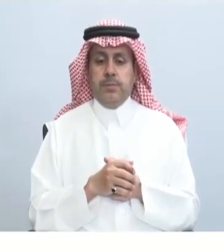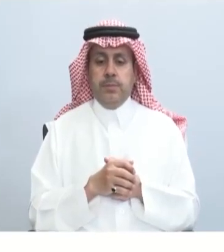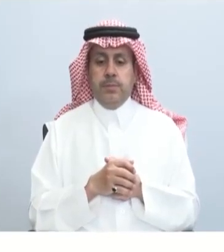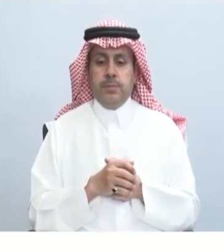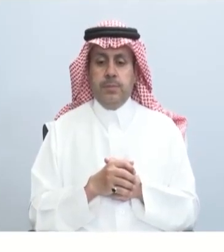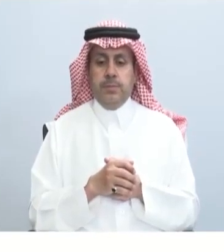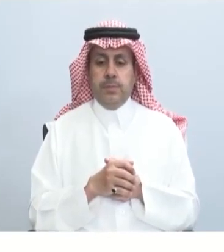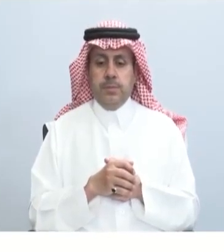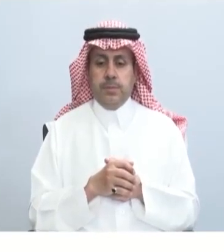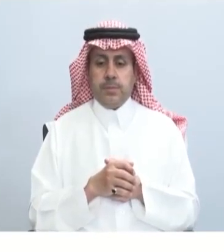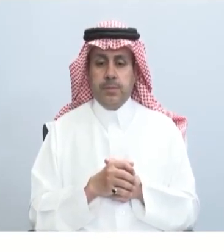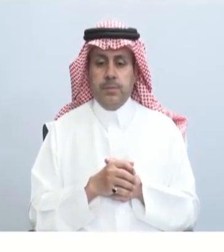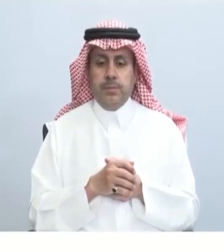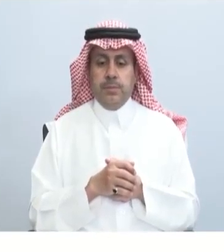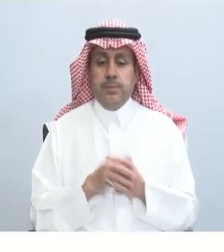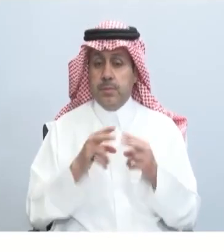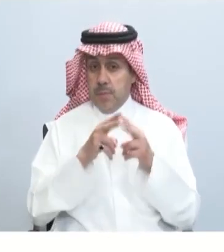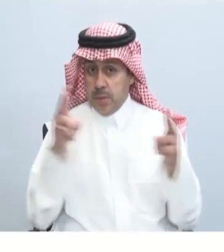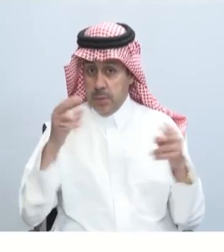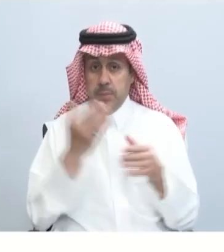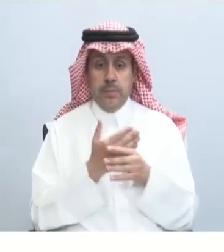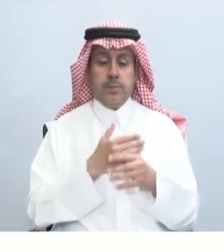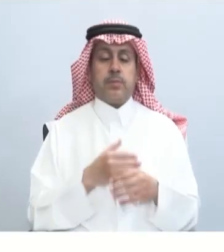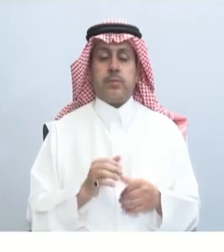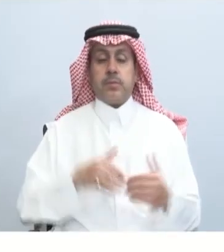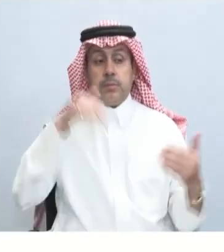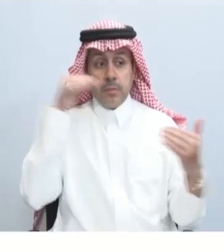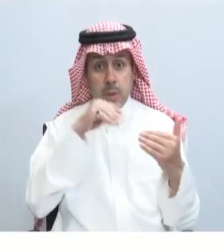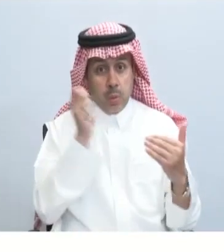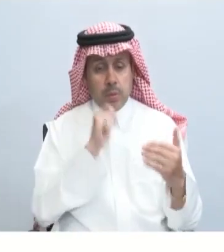احد اذا اذكر واذكري سبب غزوه